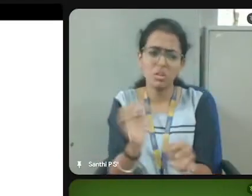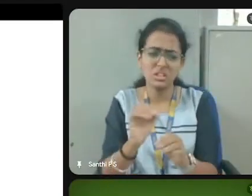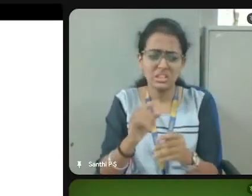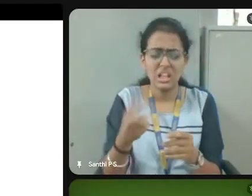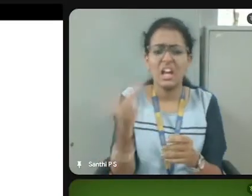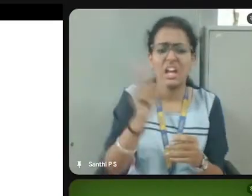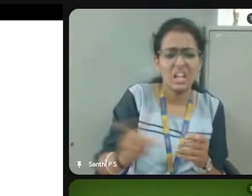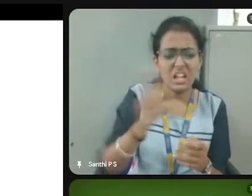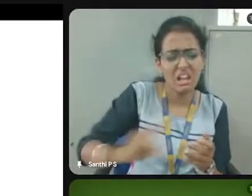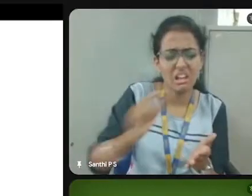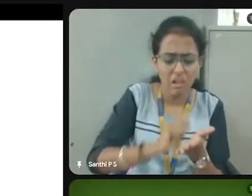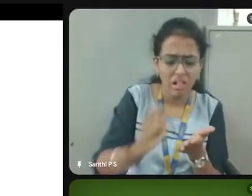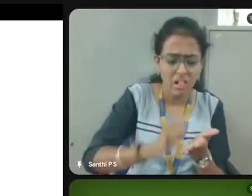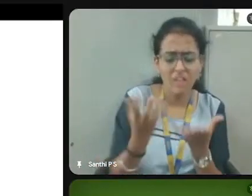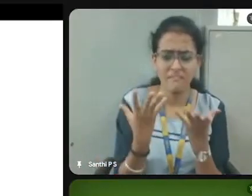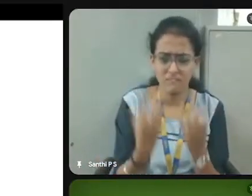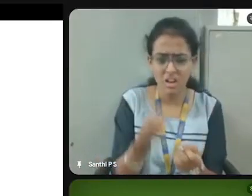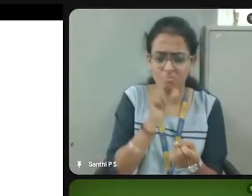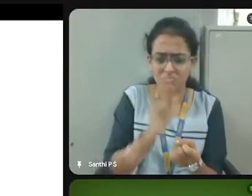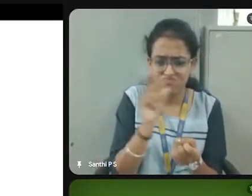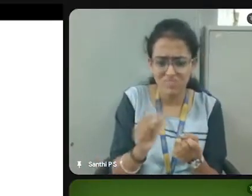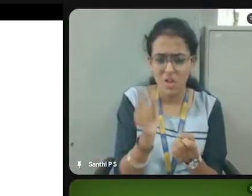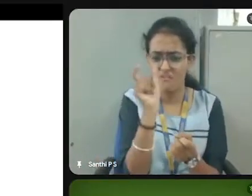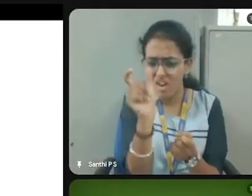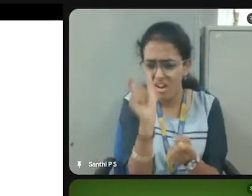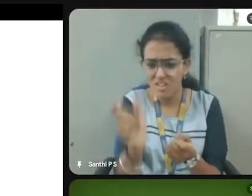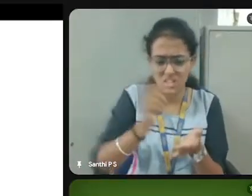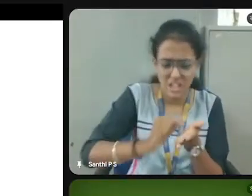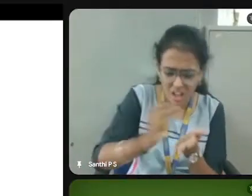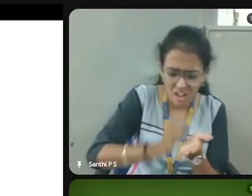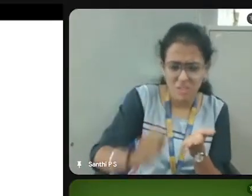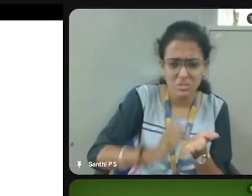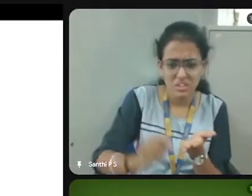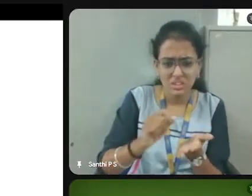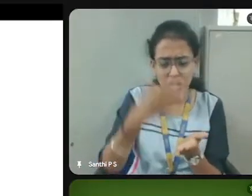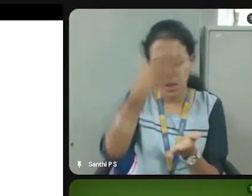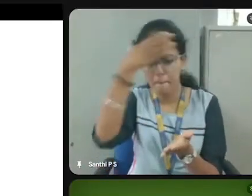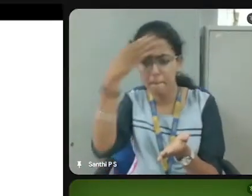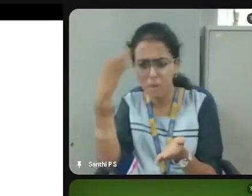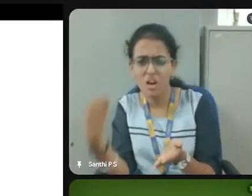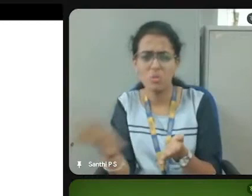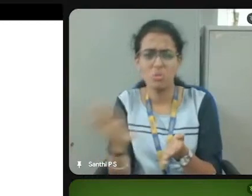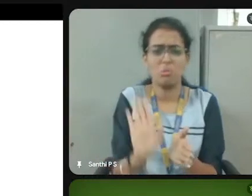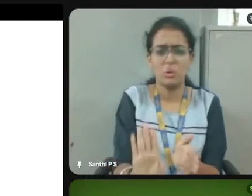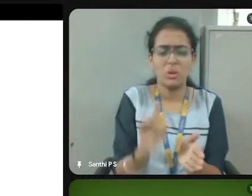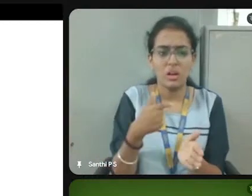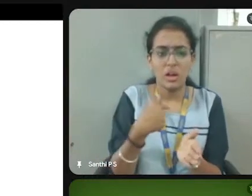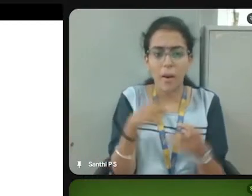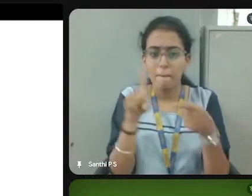പിന്നും റിപ്പീറ്റഡ് ആയിട്ട് പിന്നീട് ഒന്നുകൂടി അത് നമ്മൾ ഓരോ വാക്കുകൾ എഴുതിപ്പിക്കുമ്പോഴും ആള് അത് പക്ഷെ മറന്നു പോകുന്നത് പോലെ, അതുപോലെ